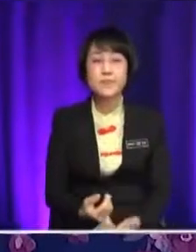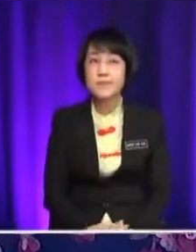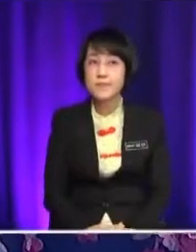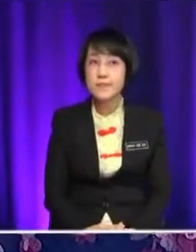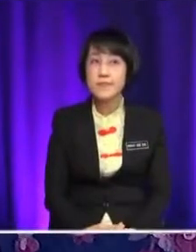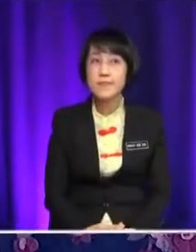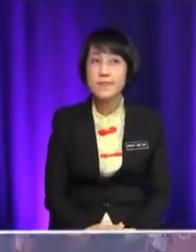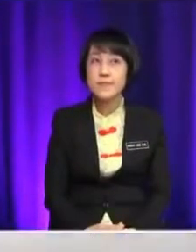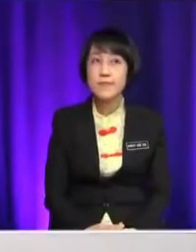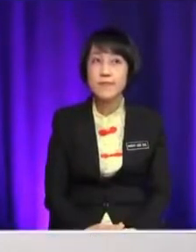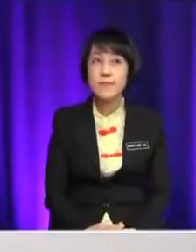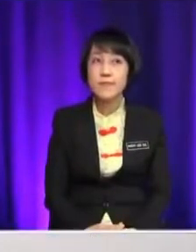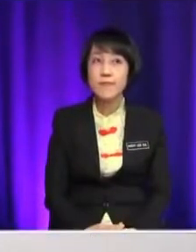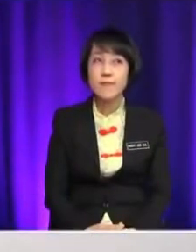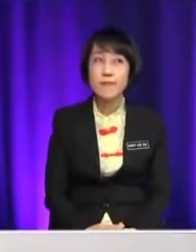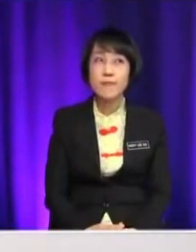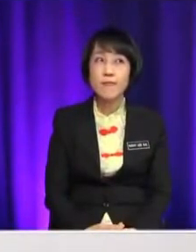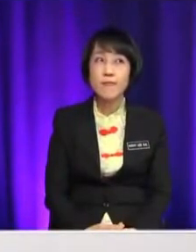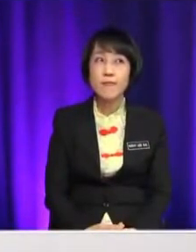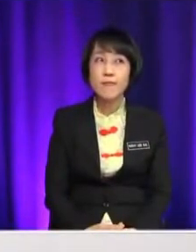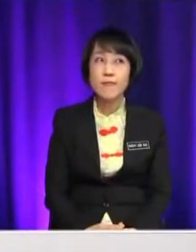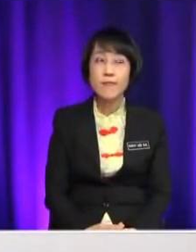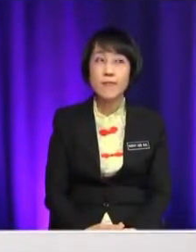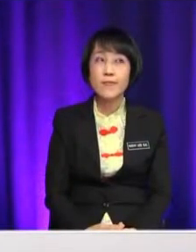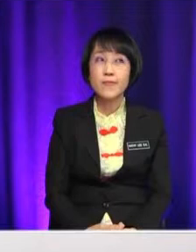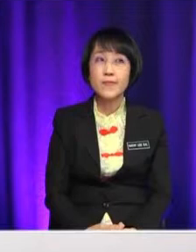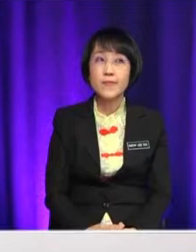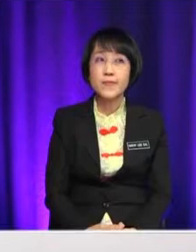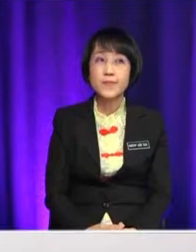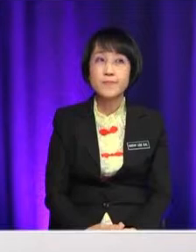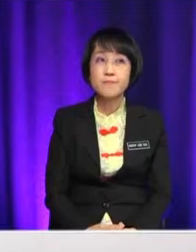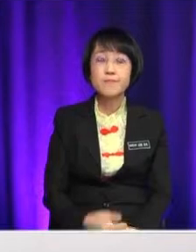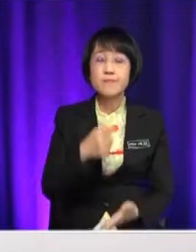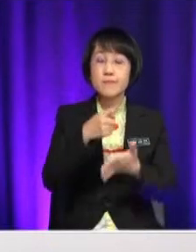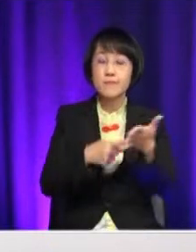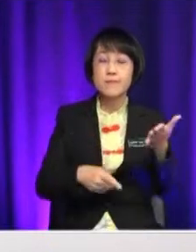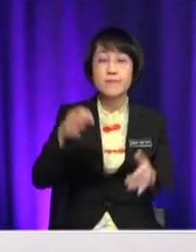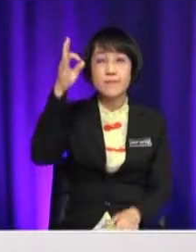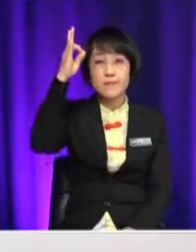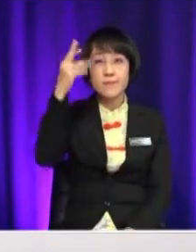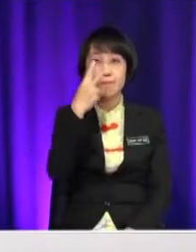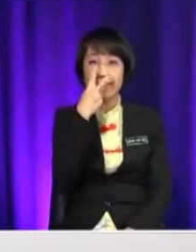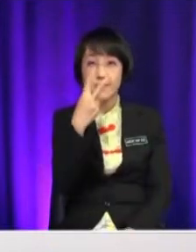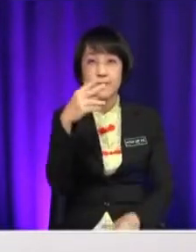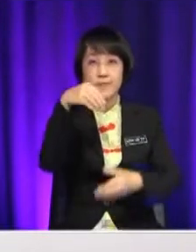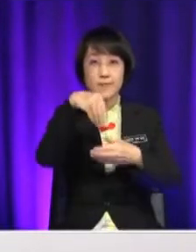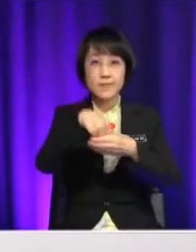Faiz? Masalahnya apa yang Faiz nampak dalam gambar tu?